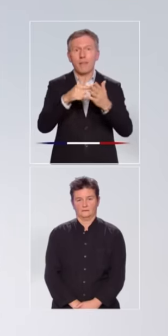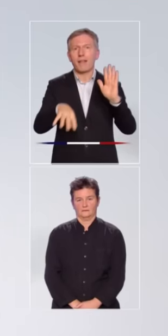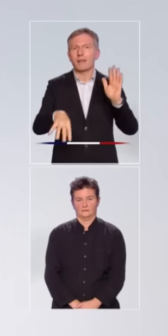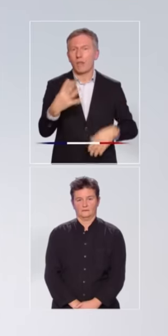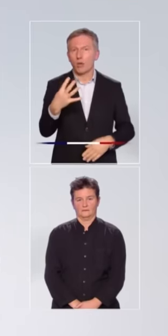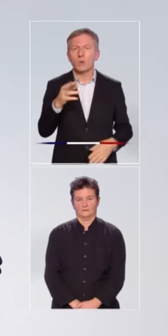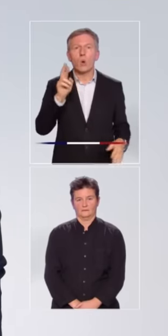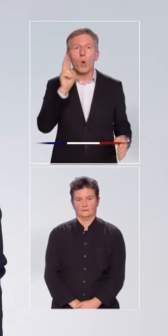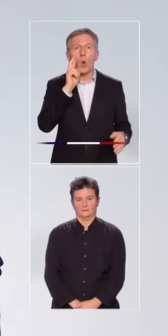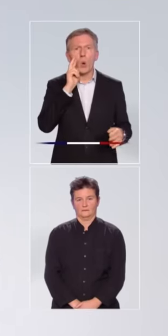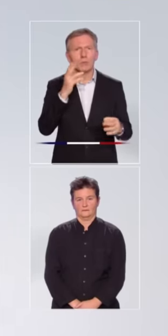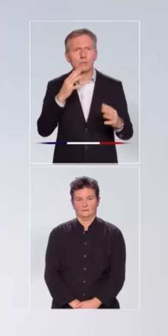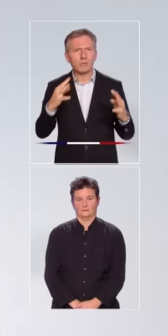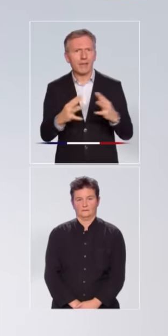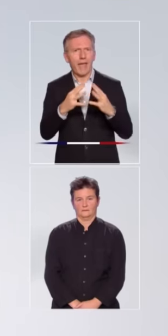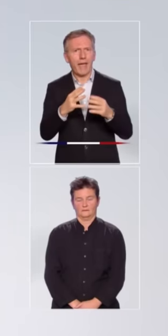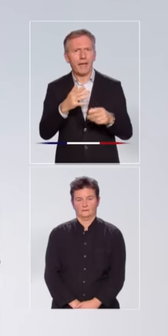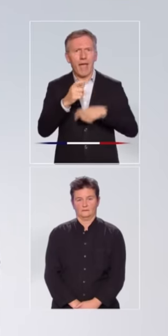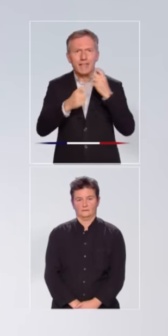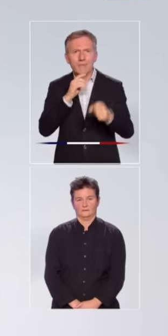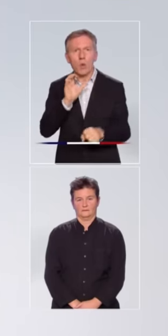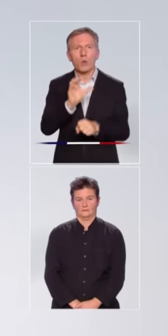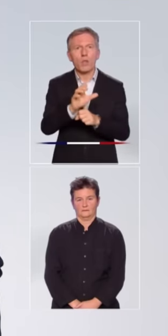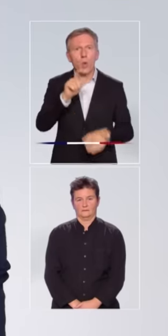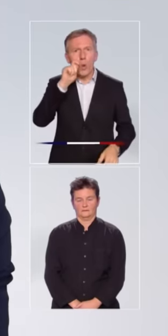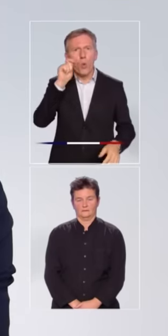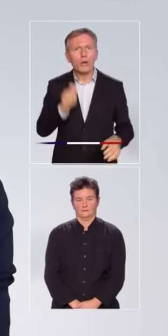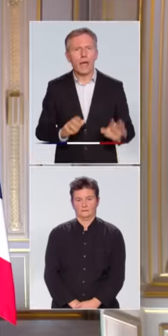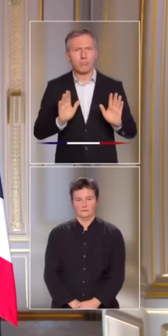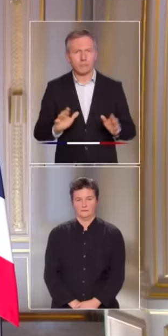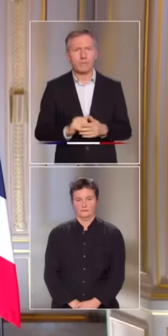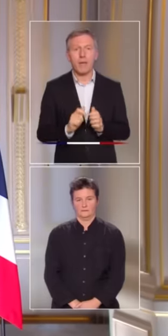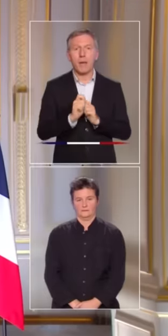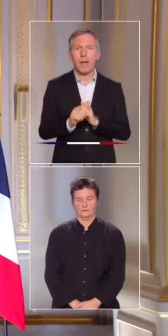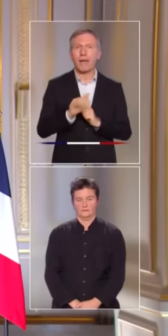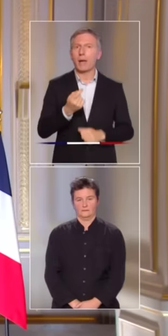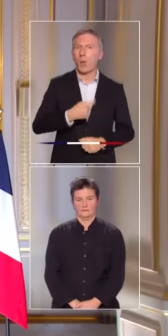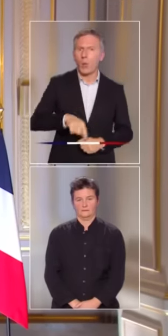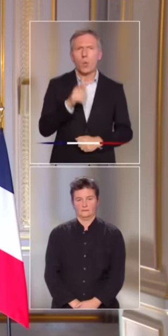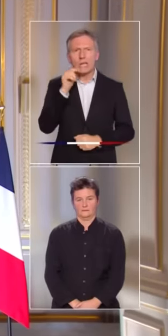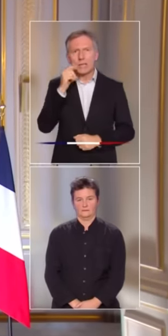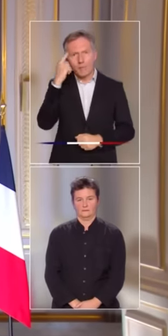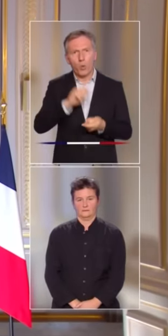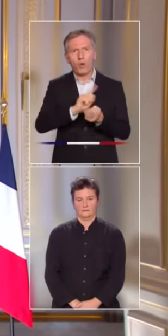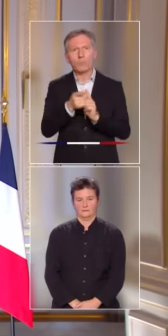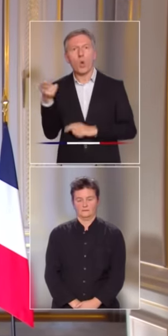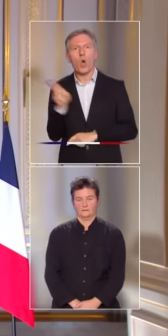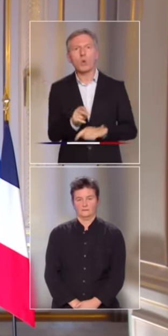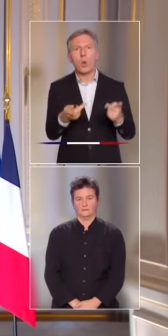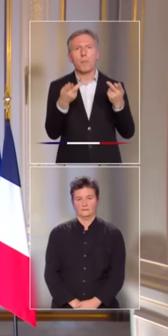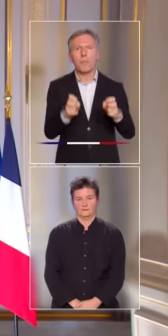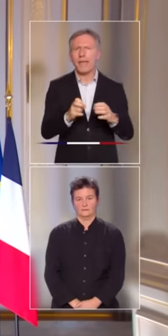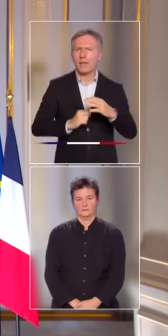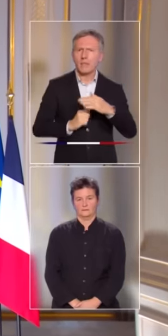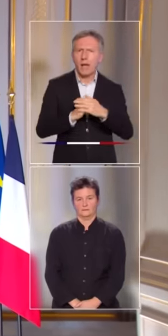la Russie a lancé une guerre d'agression contre l'Ukraine. Nous avons ensuite tout fait pour rétablir la paix. Tout. Les